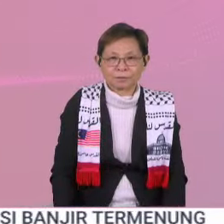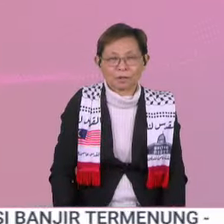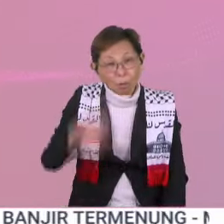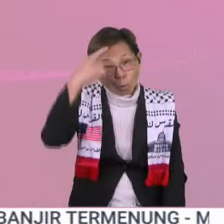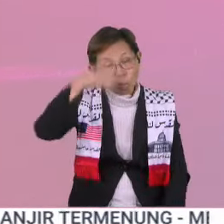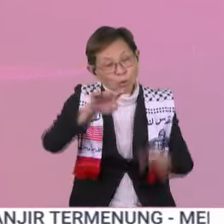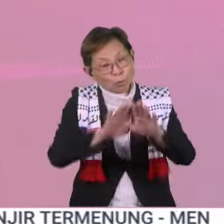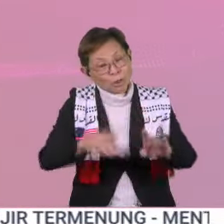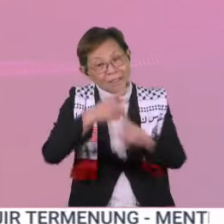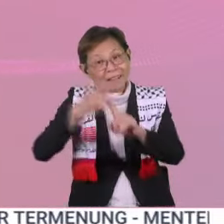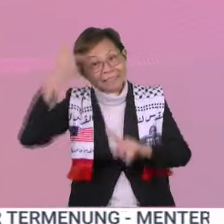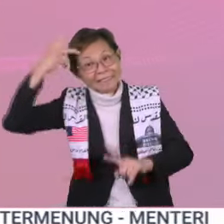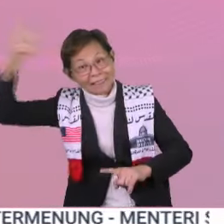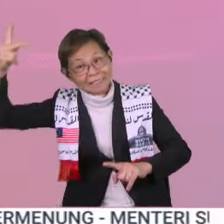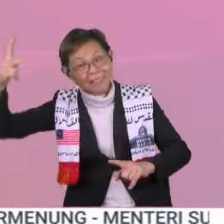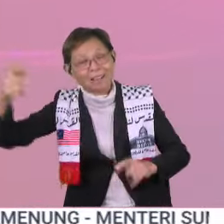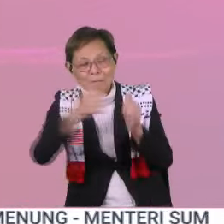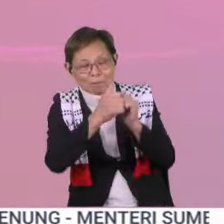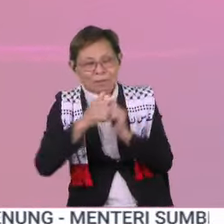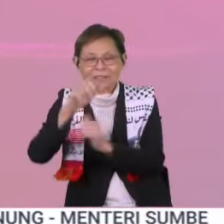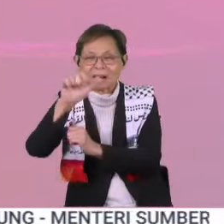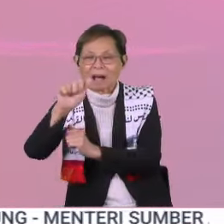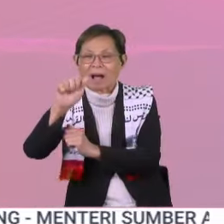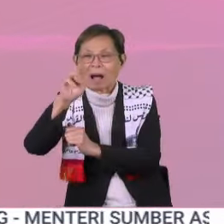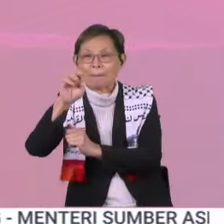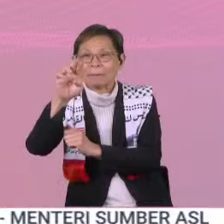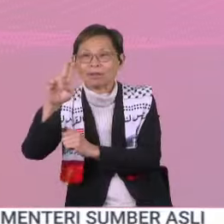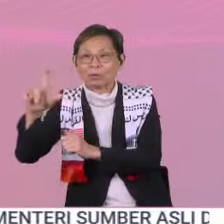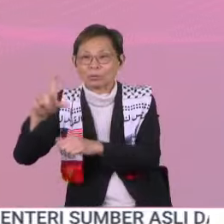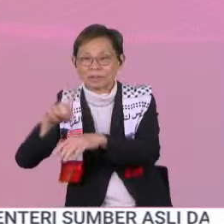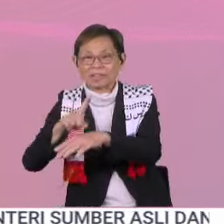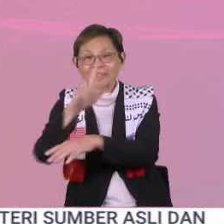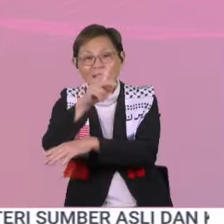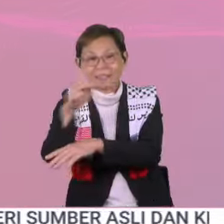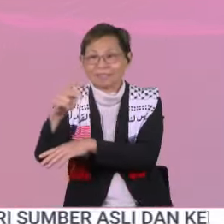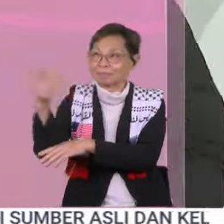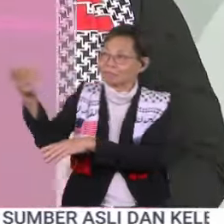Untuk paparan berita dari Kelantan, kita bersama-sama Amirul di Kota Baru. Silakan.